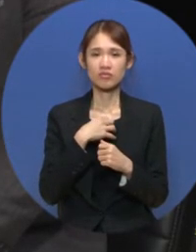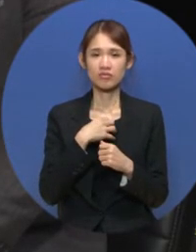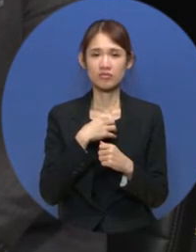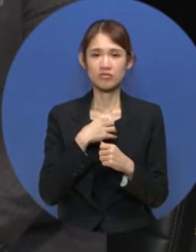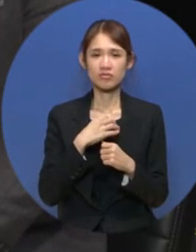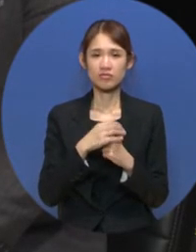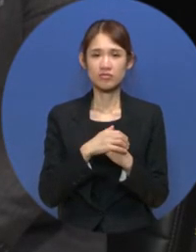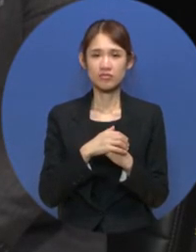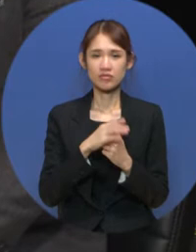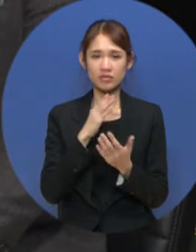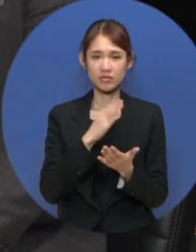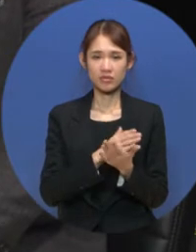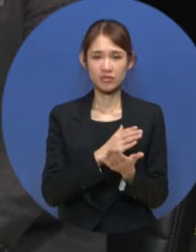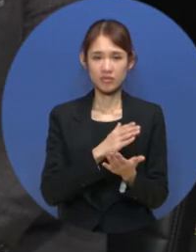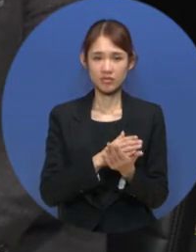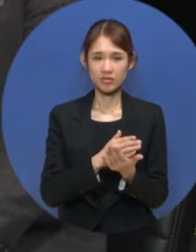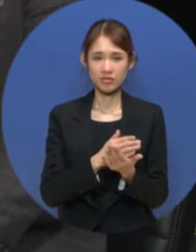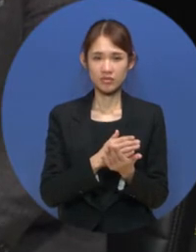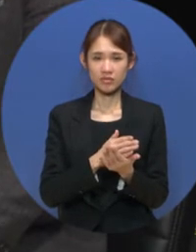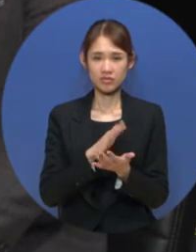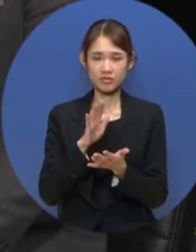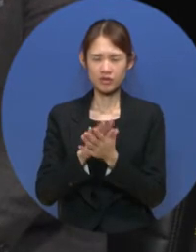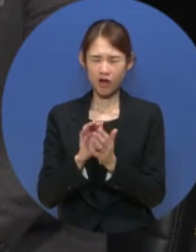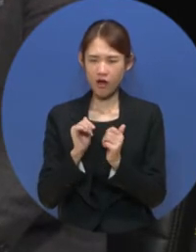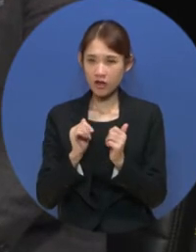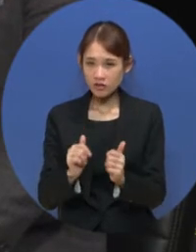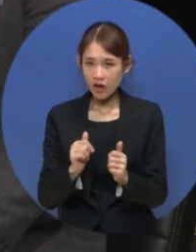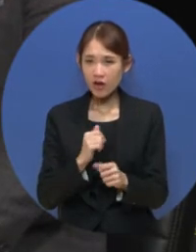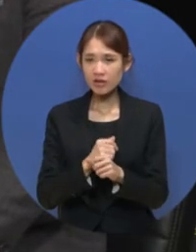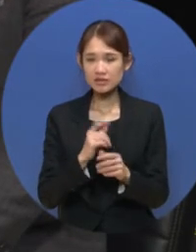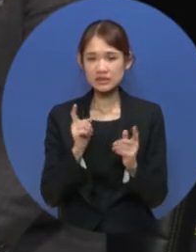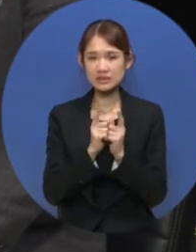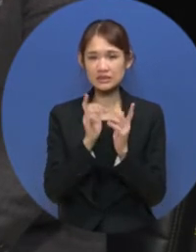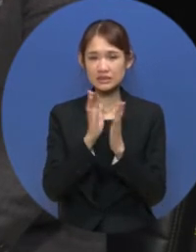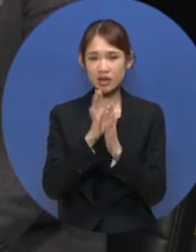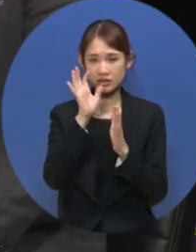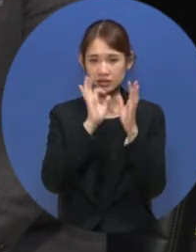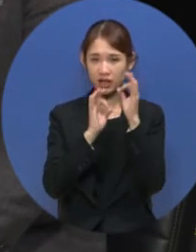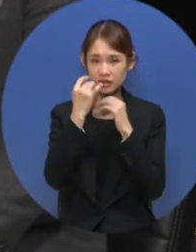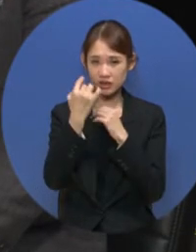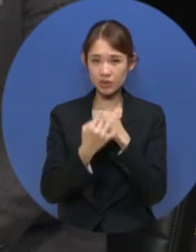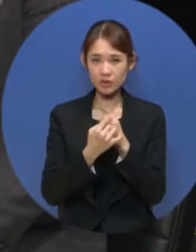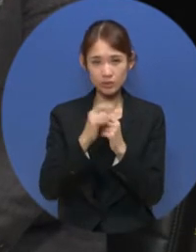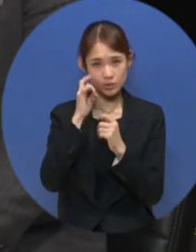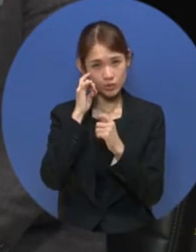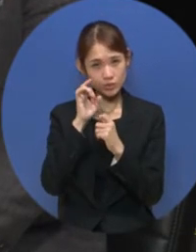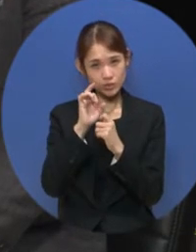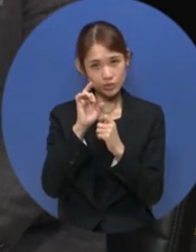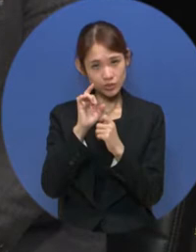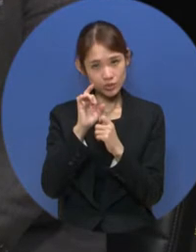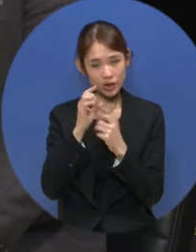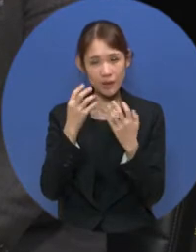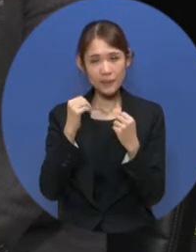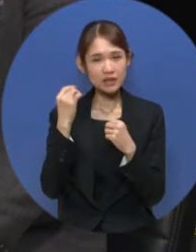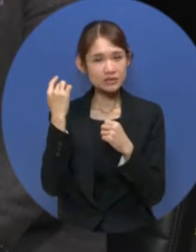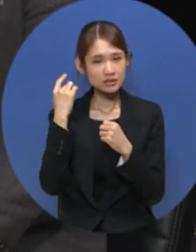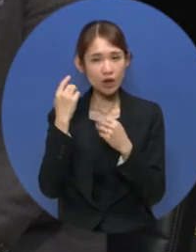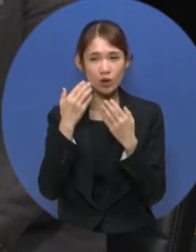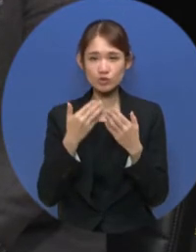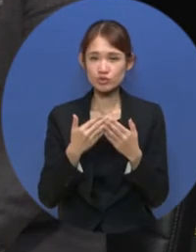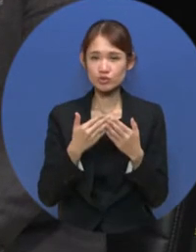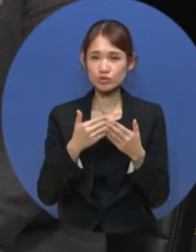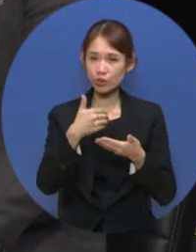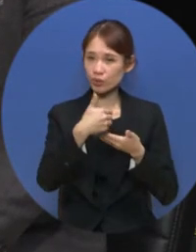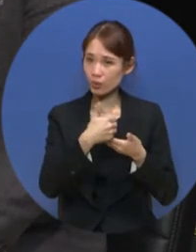걱정 대신에 되게 열정적이셨어요. 아. 직접 찾아오셔서 네. 저희의 고민들도 들어주시고 욕구도